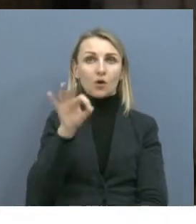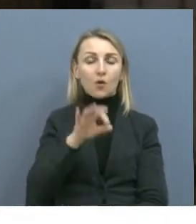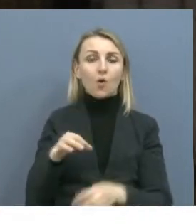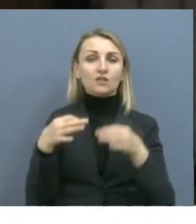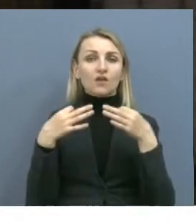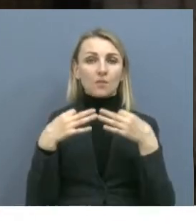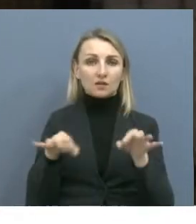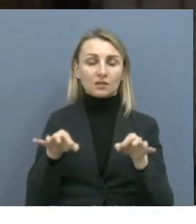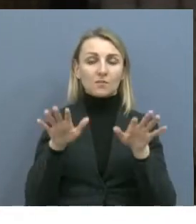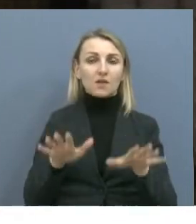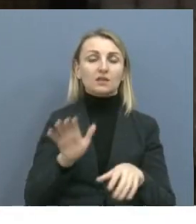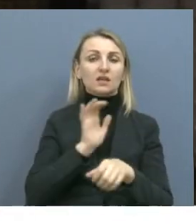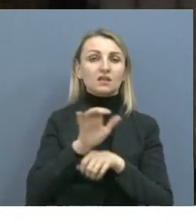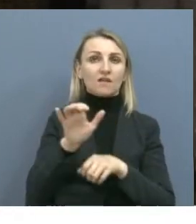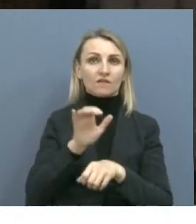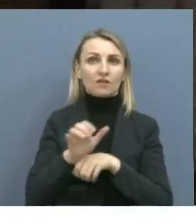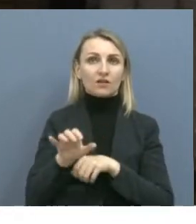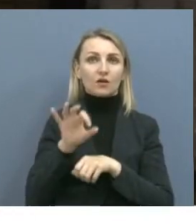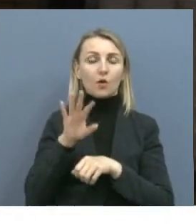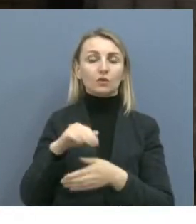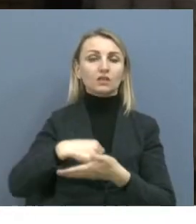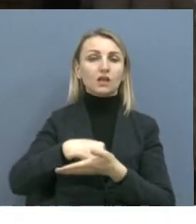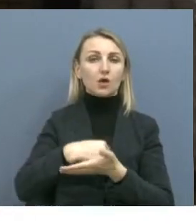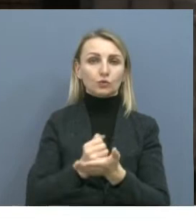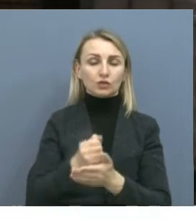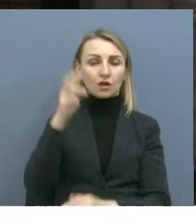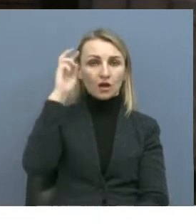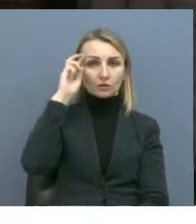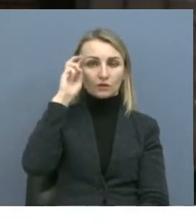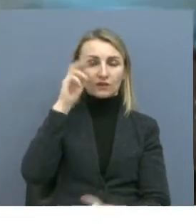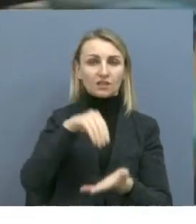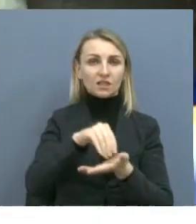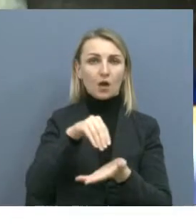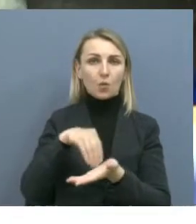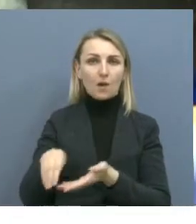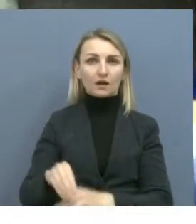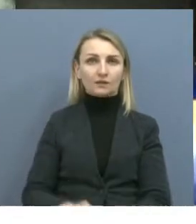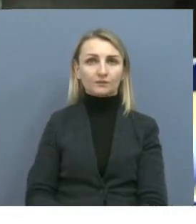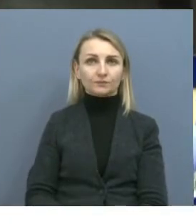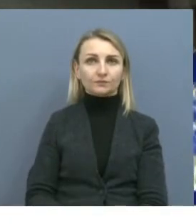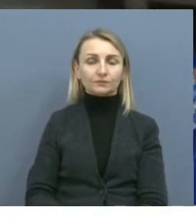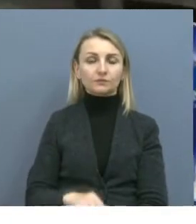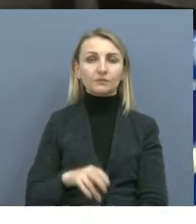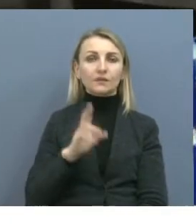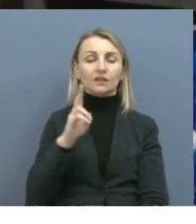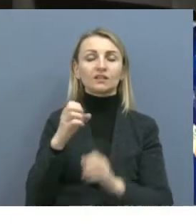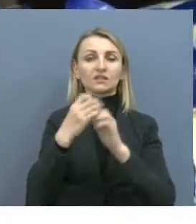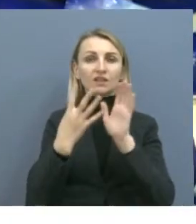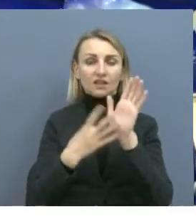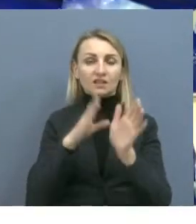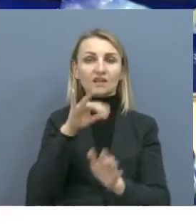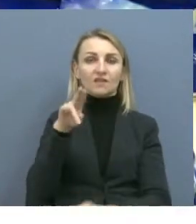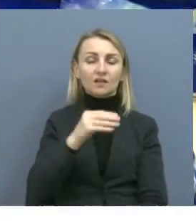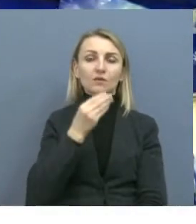местных товаропроизводителей от процедуры заключения государственных закупок. По 19 видам продовольственных